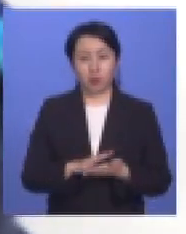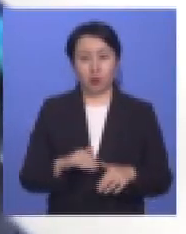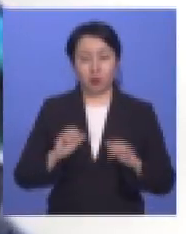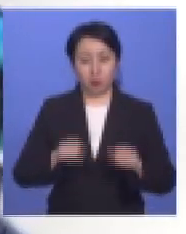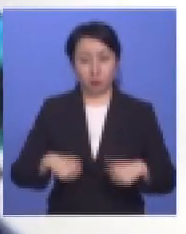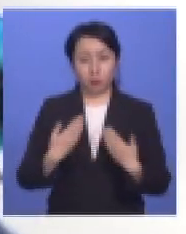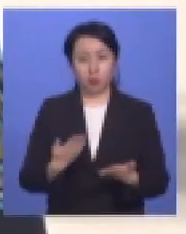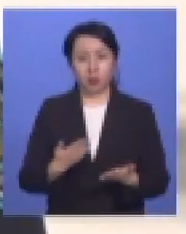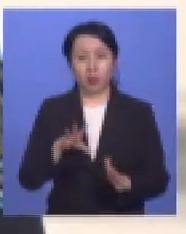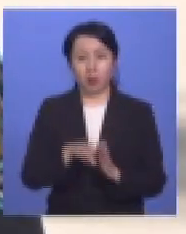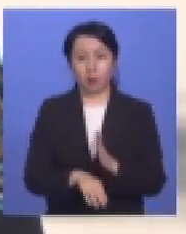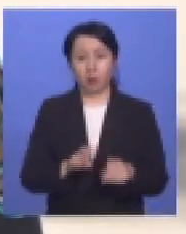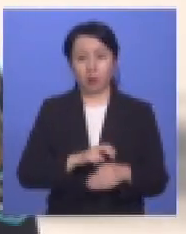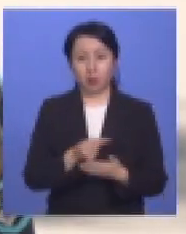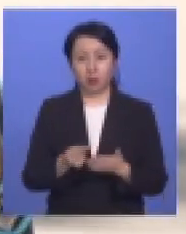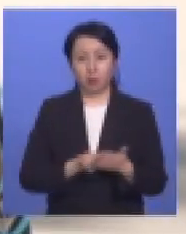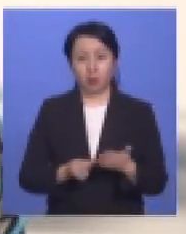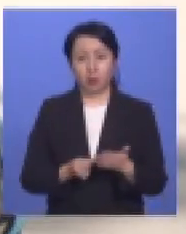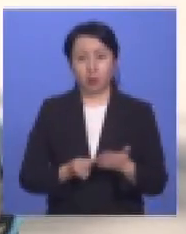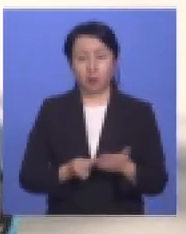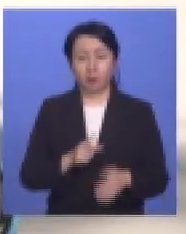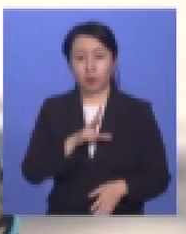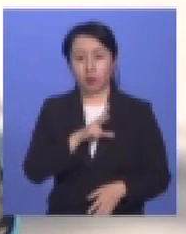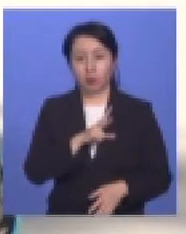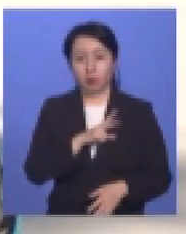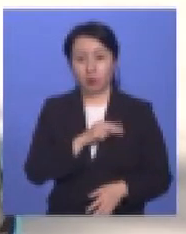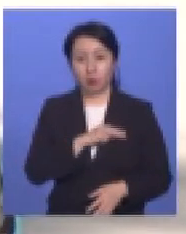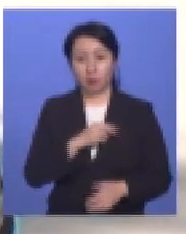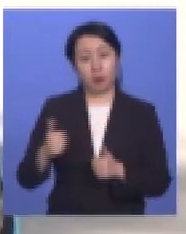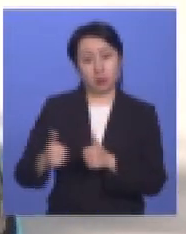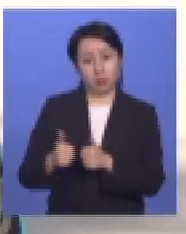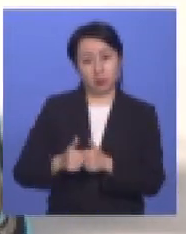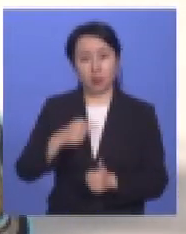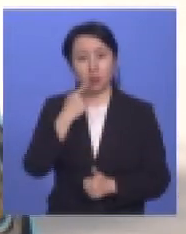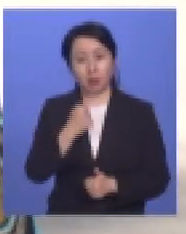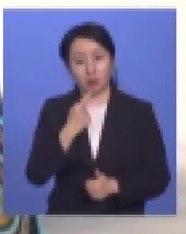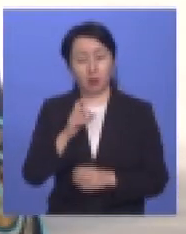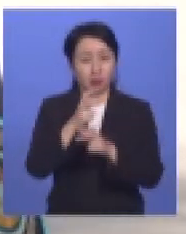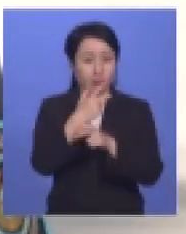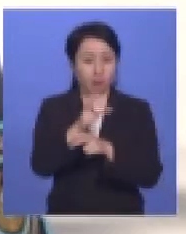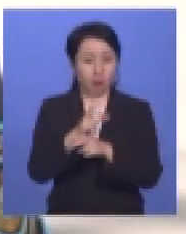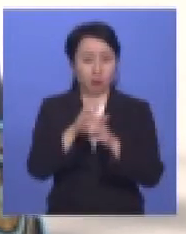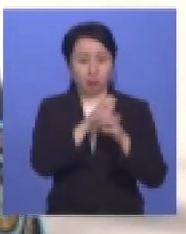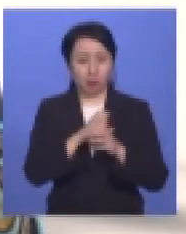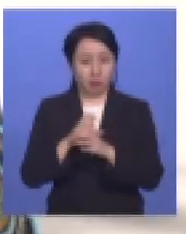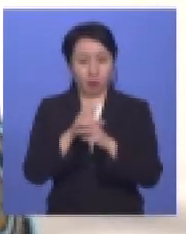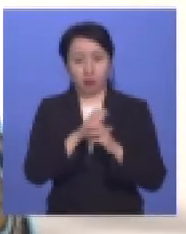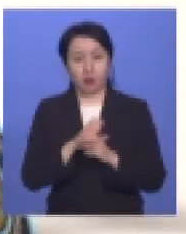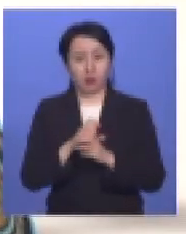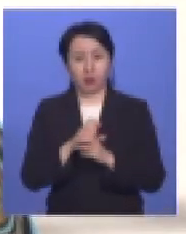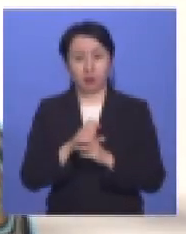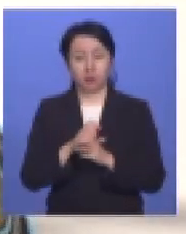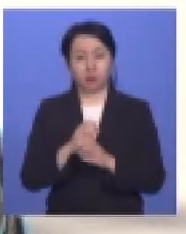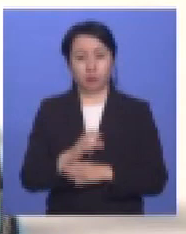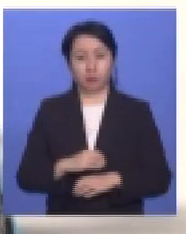қозғауға мүмкіндік береді. Хаттама толтыру үшін куәгерлердің, көршілердің айғақтары, бейне бақылау камераларының және бейне